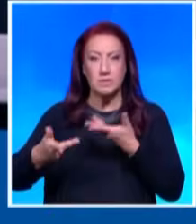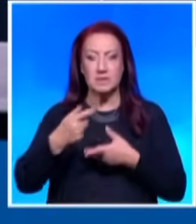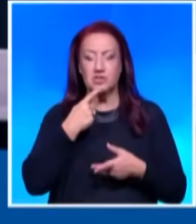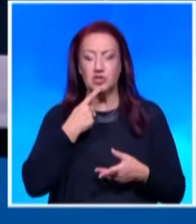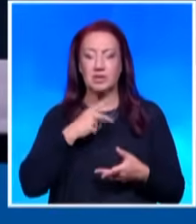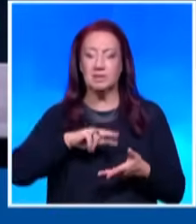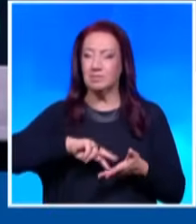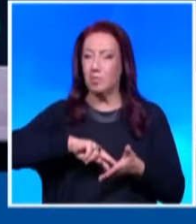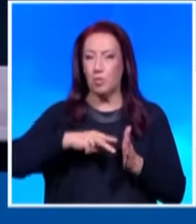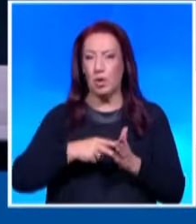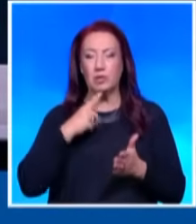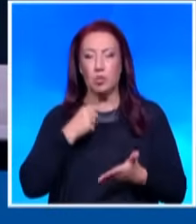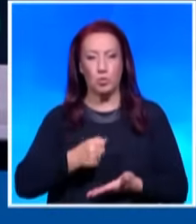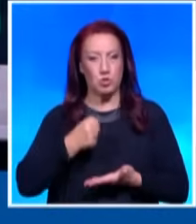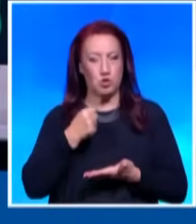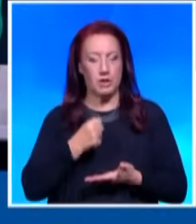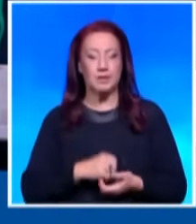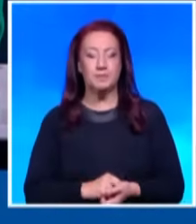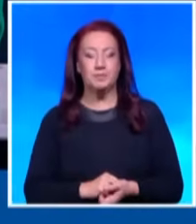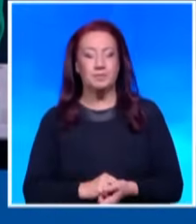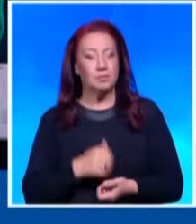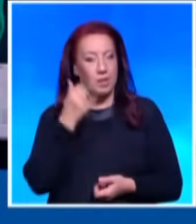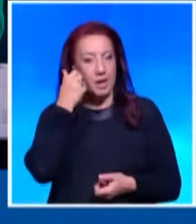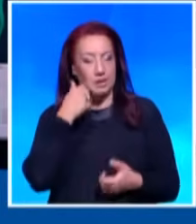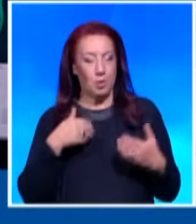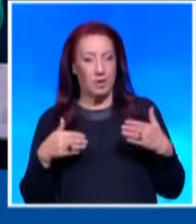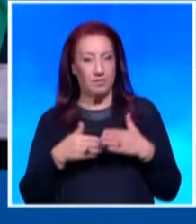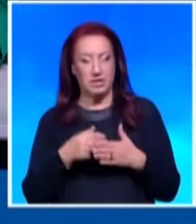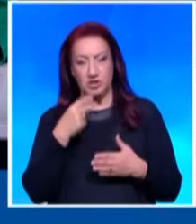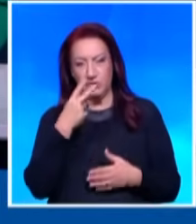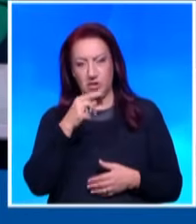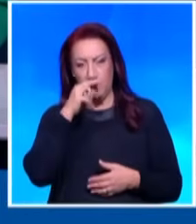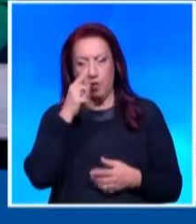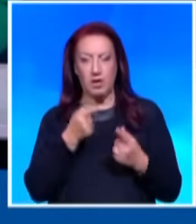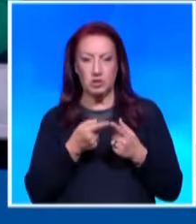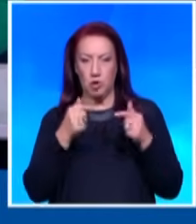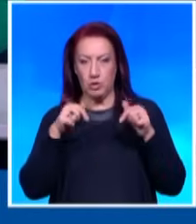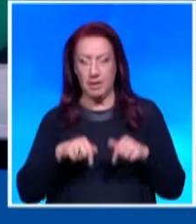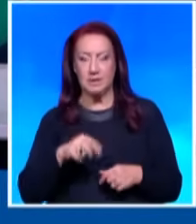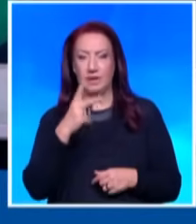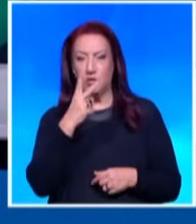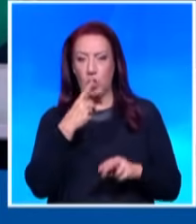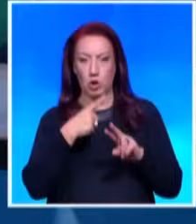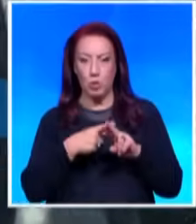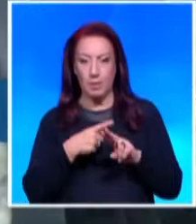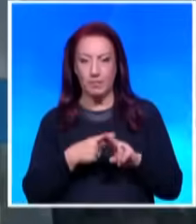това са BTV новините, аз съм Лиляна Боянова. Добър вечер, от мен, аз съм Иван Георгиев, следват акцентите от днешния 2 ноември.